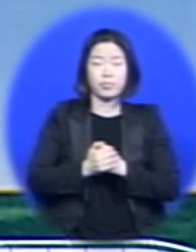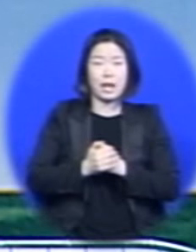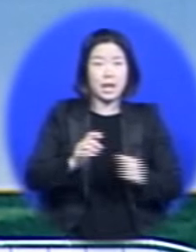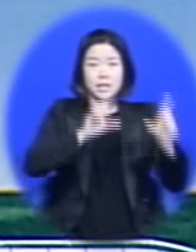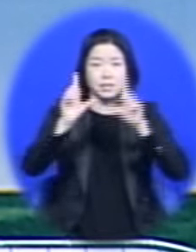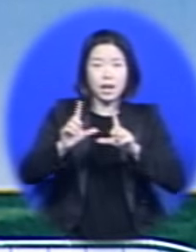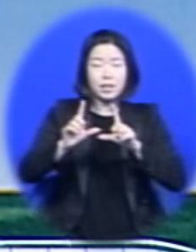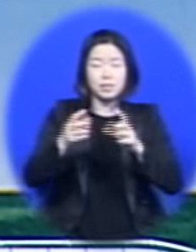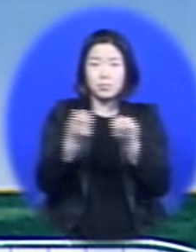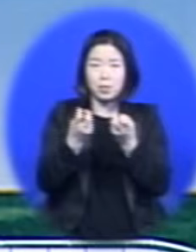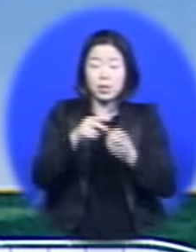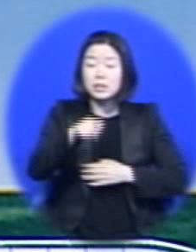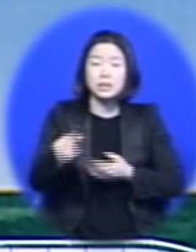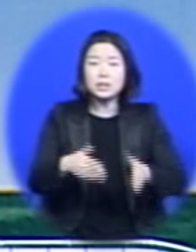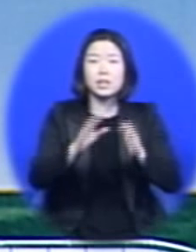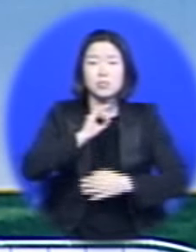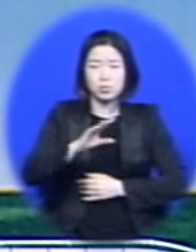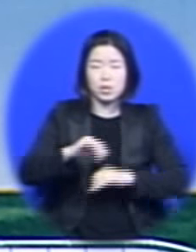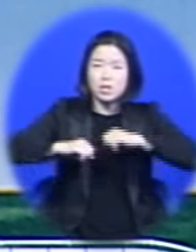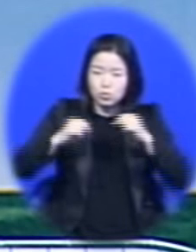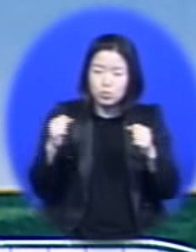사는 길이 그 길밖에 없습니다. 순종인 거예요.